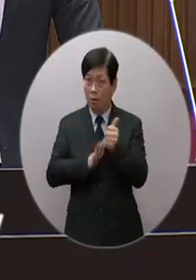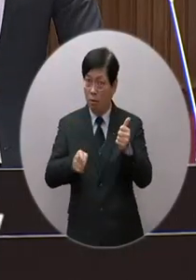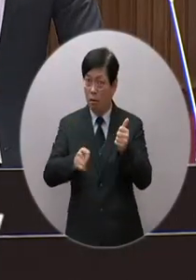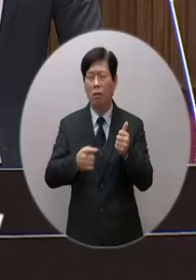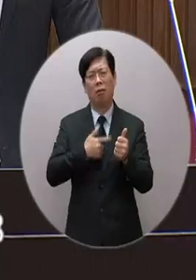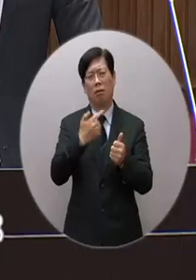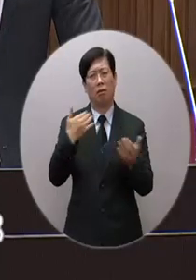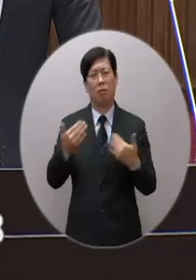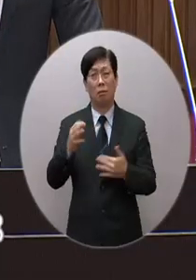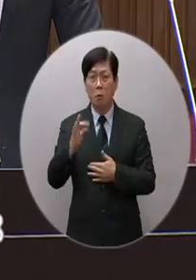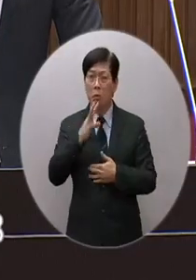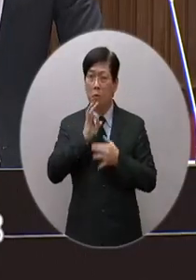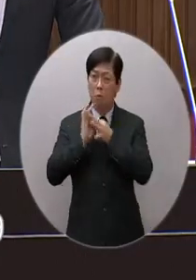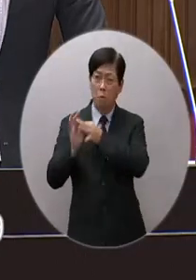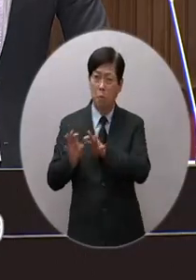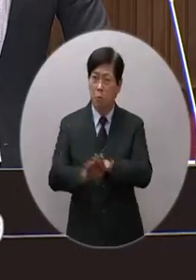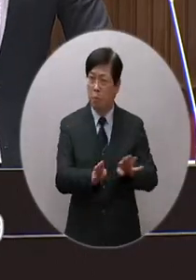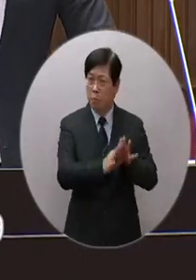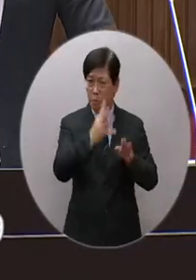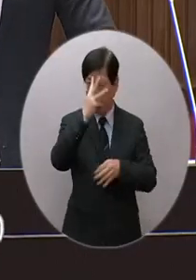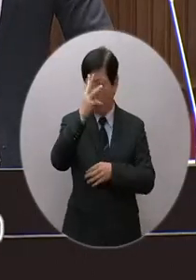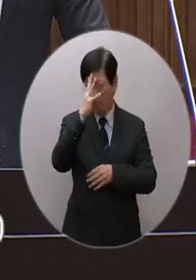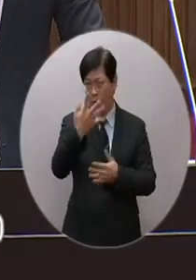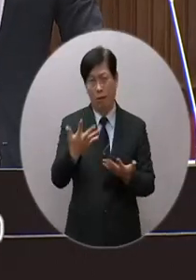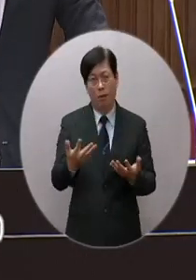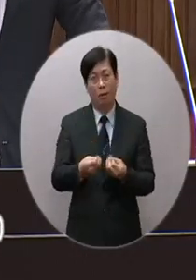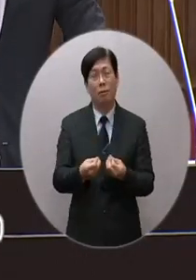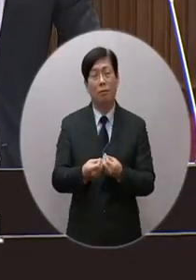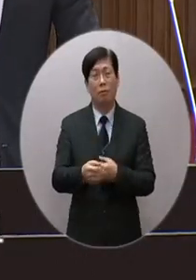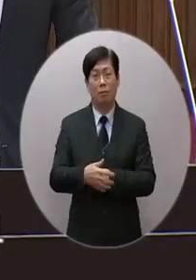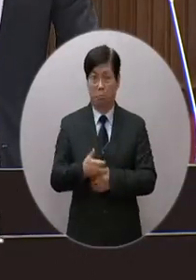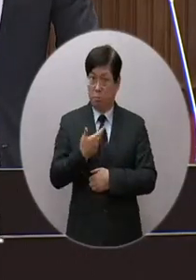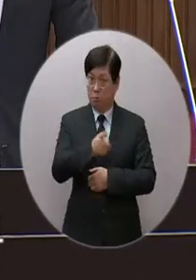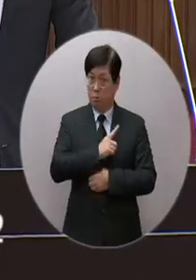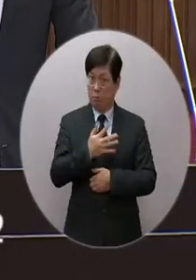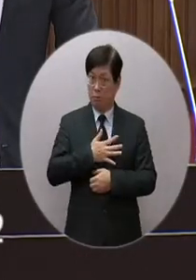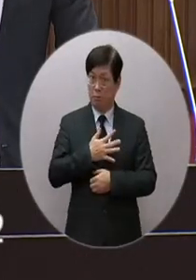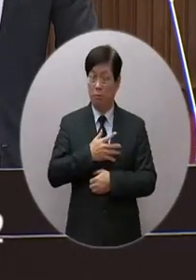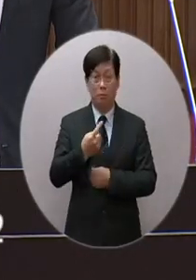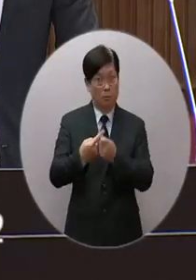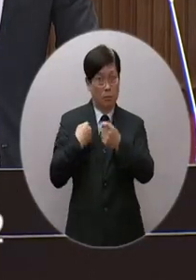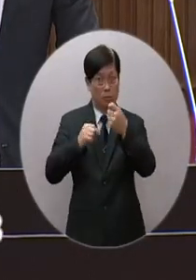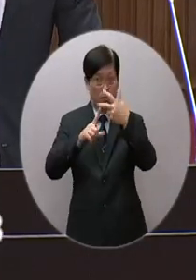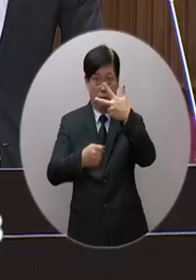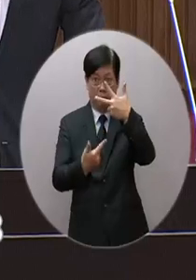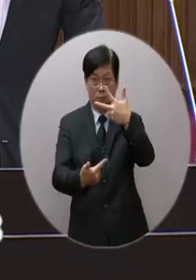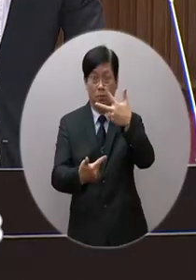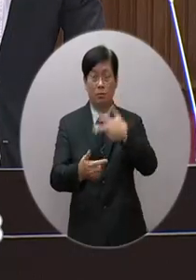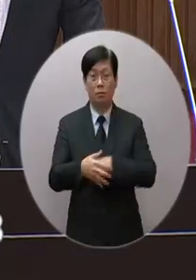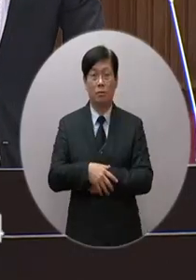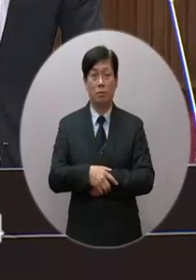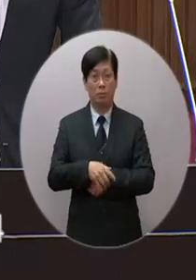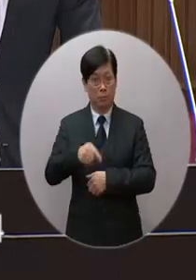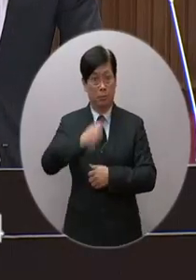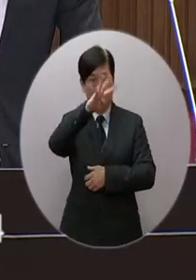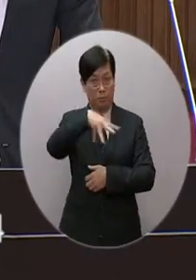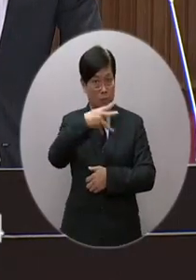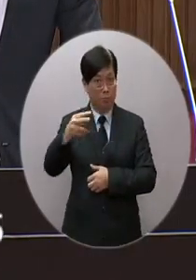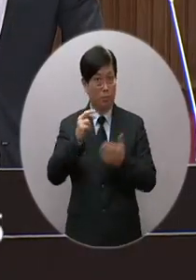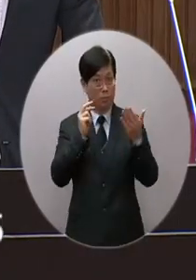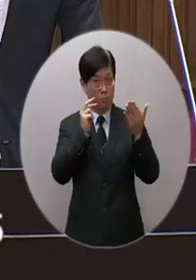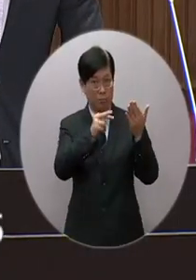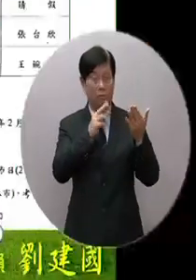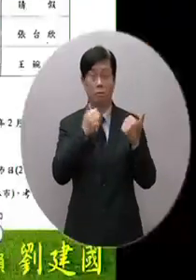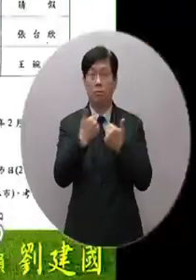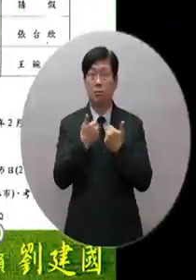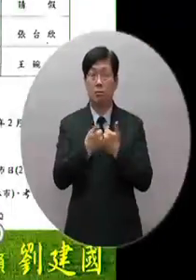个大家都很清楚啊。为什么要连休这几天？我给诸位看一个资料了，我不晓得诸位知不知道，去年7月6日的时候，这张表格